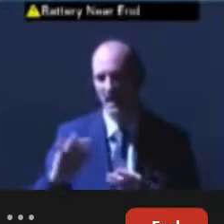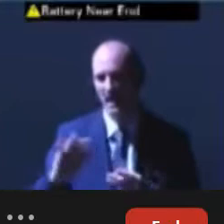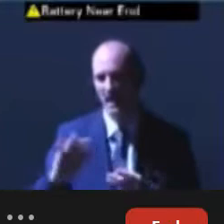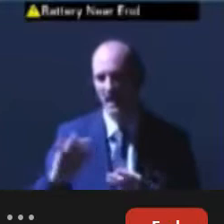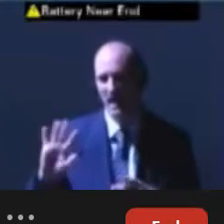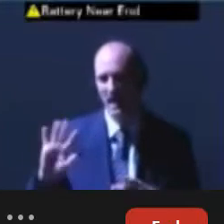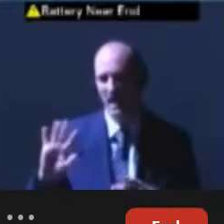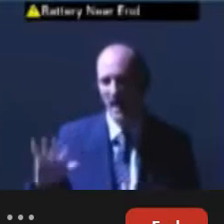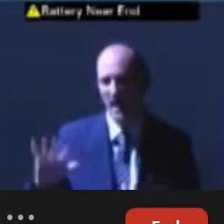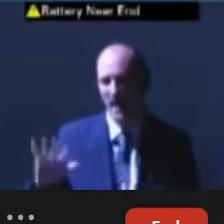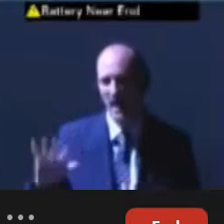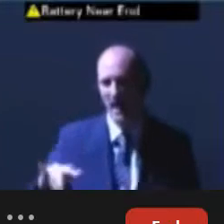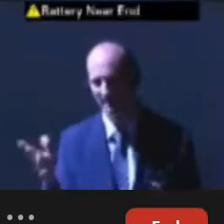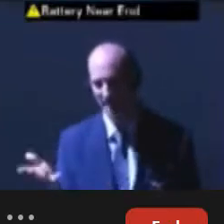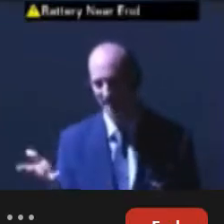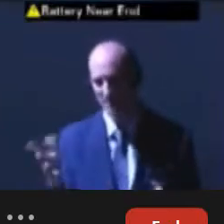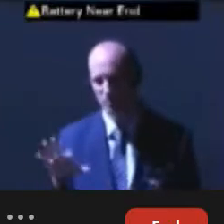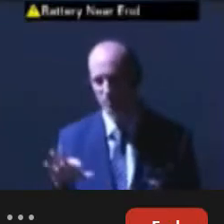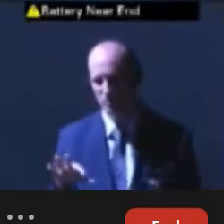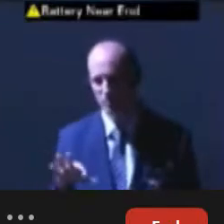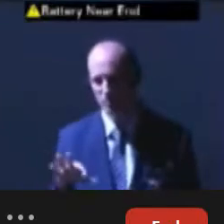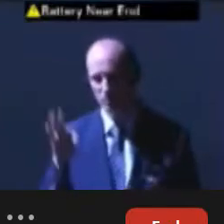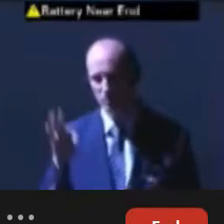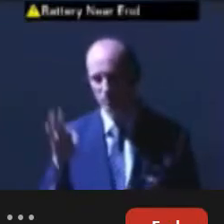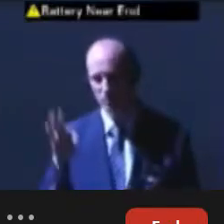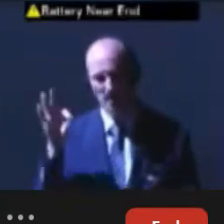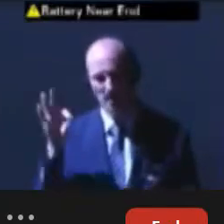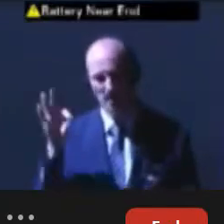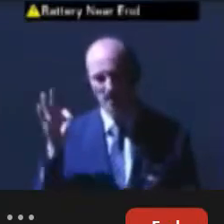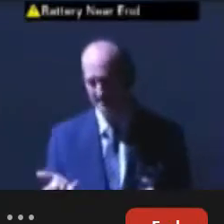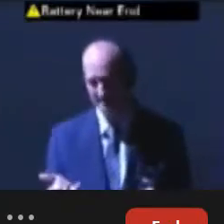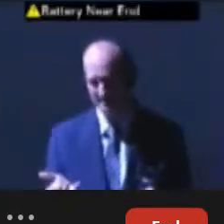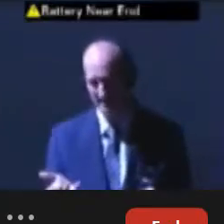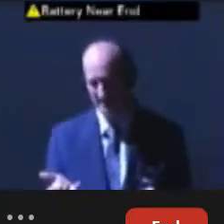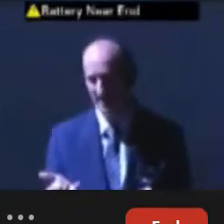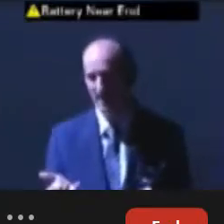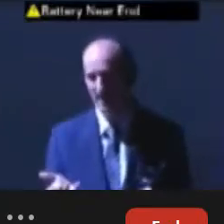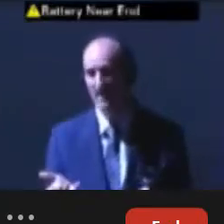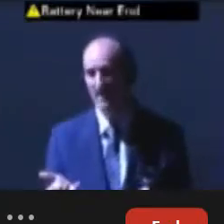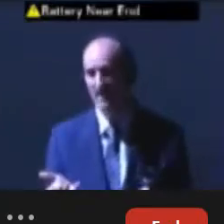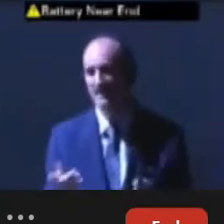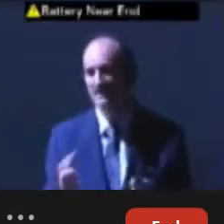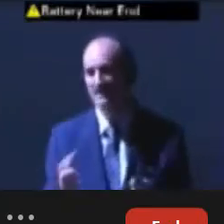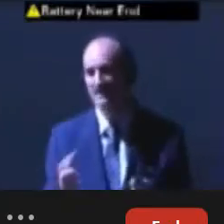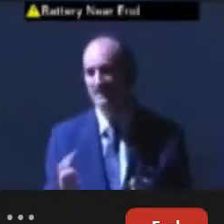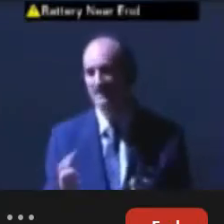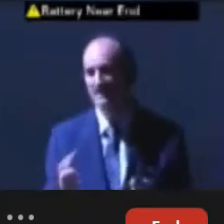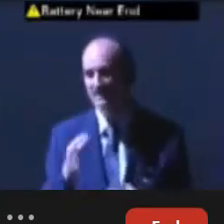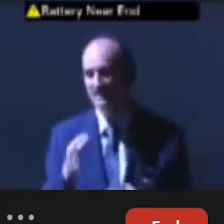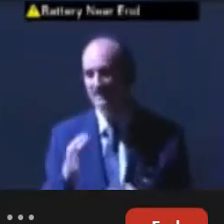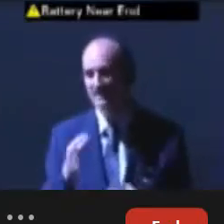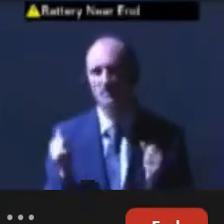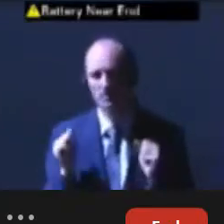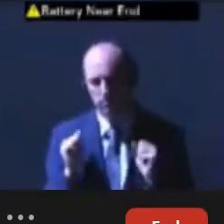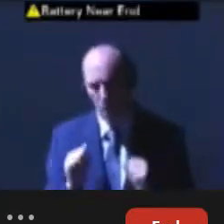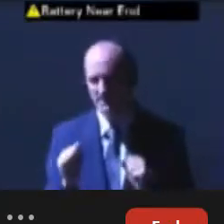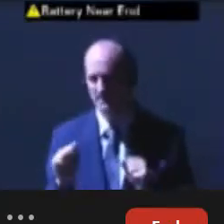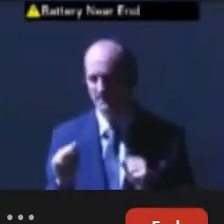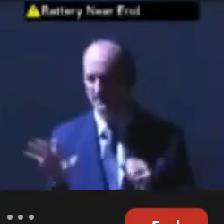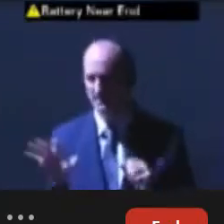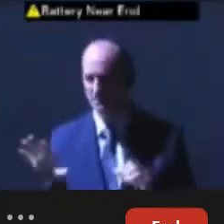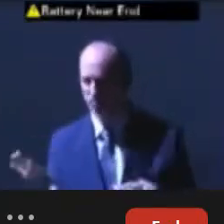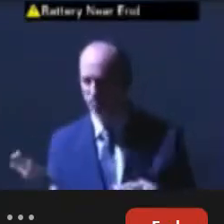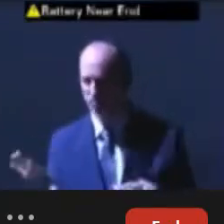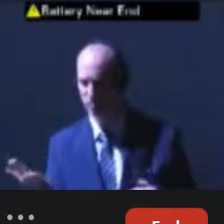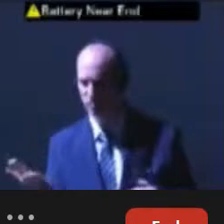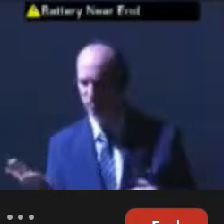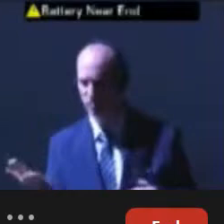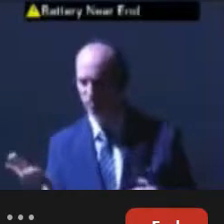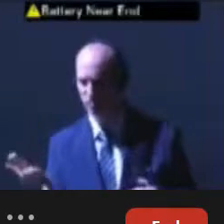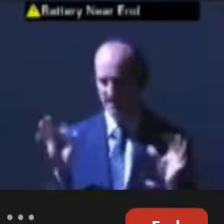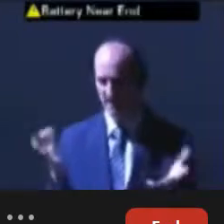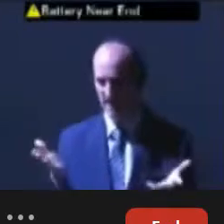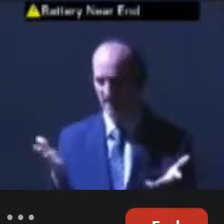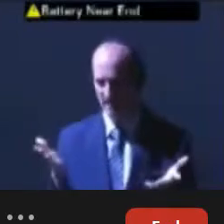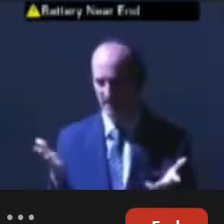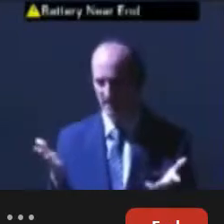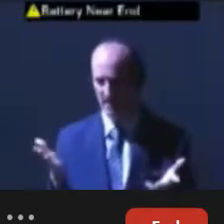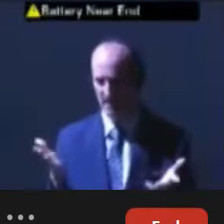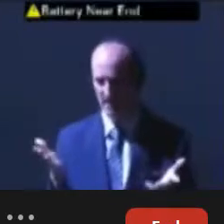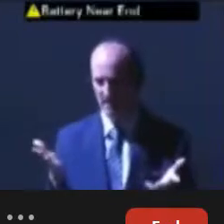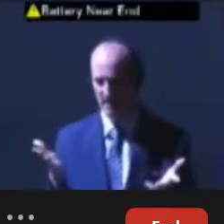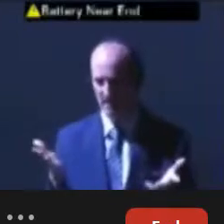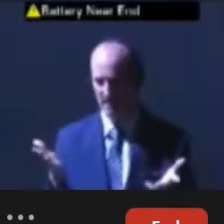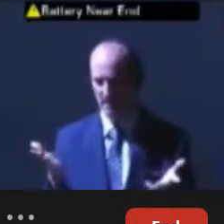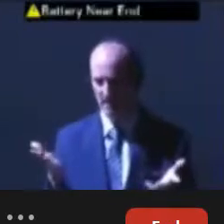chọn đấy thì sẽ giúp chúng ta và những người khác nữa. Và khi mà tôi được nghe nói là tôi làm việc rất là